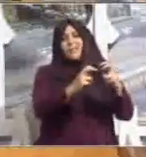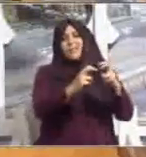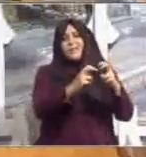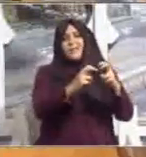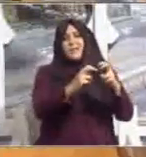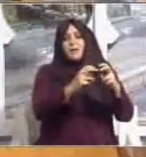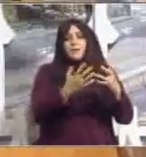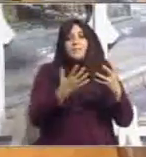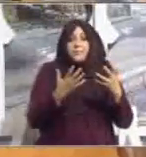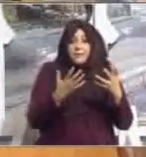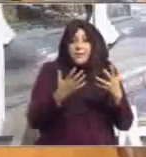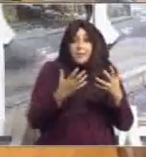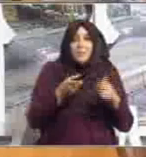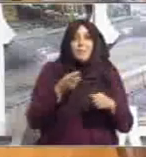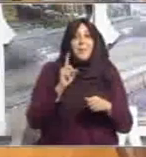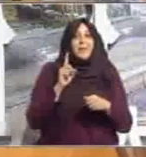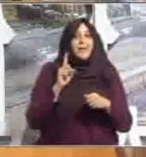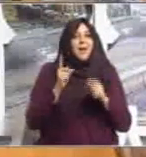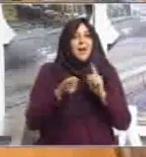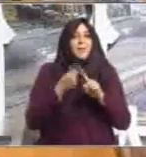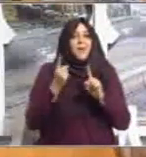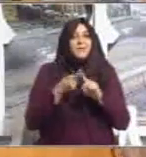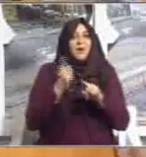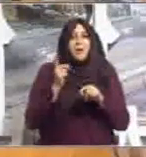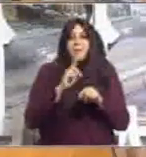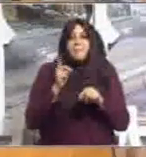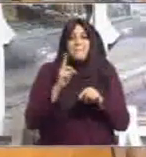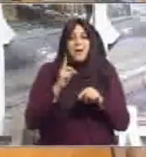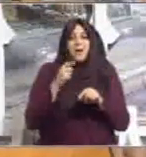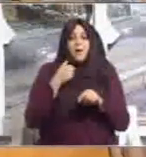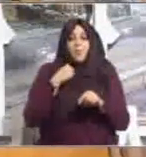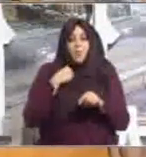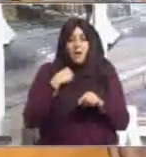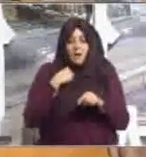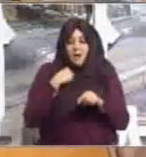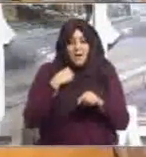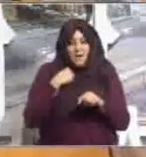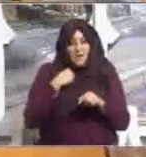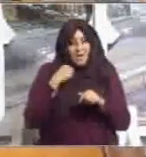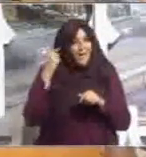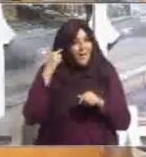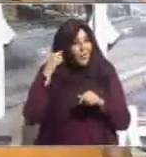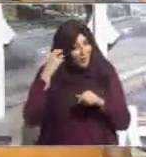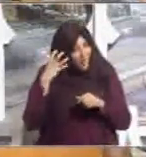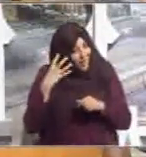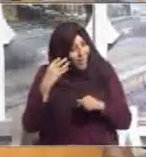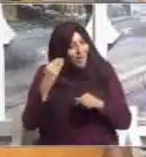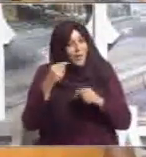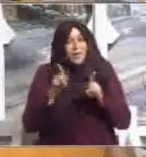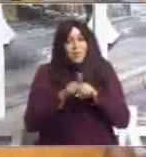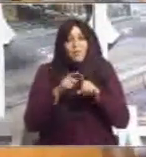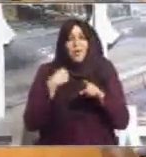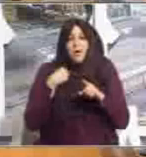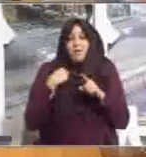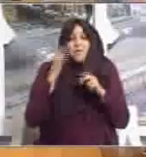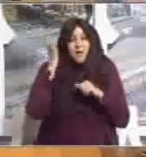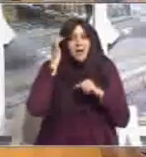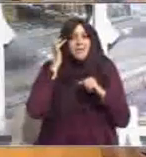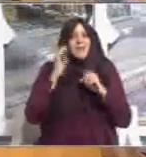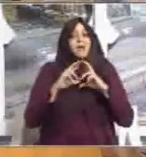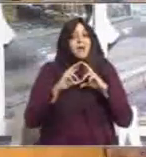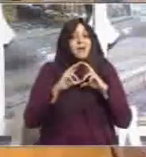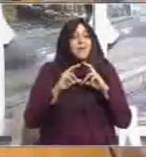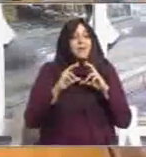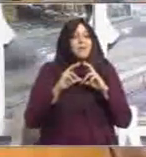نفسه. فقمة الشجاعة أن لا يجاري الإنسان نفسه ويحافظ على أخلاقه.